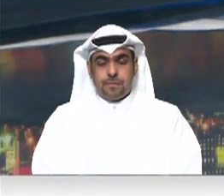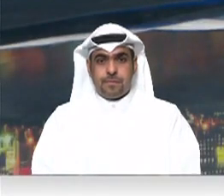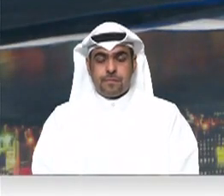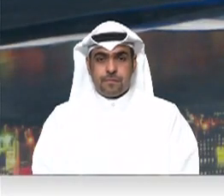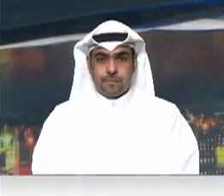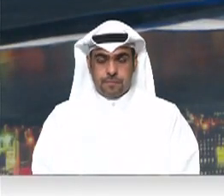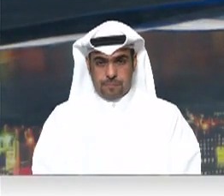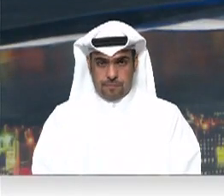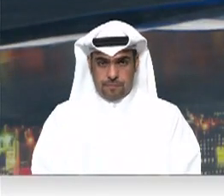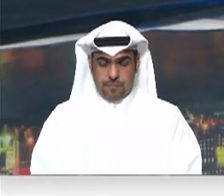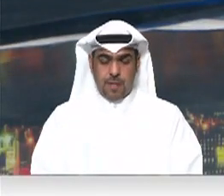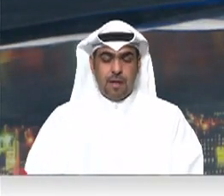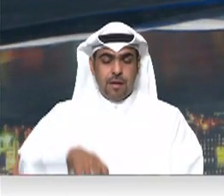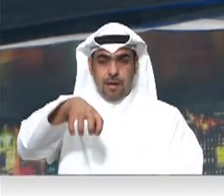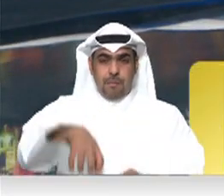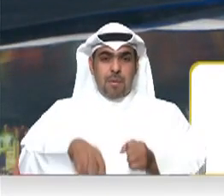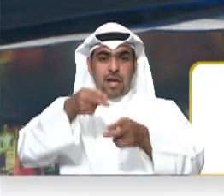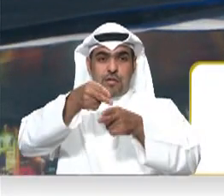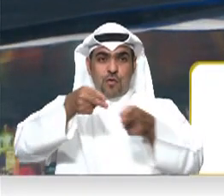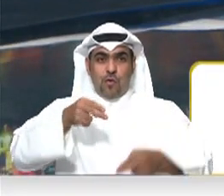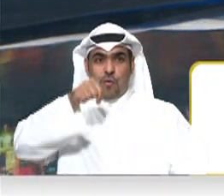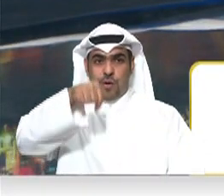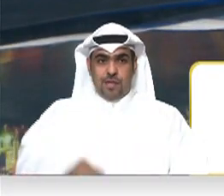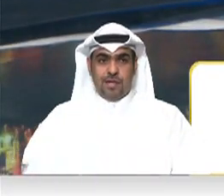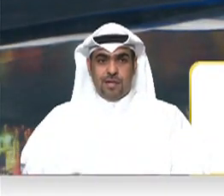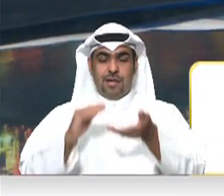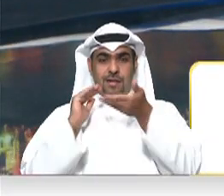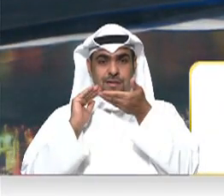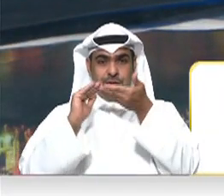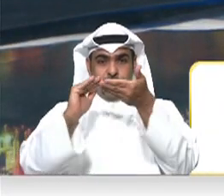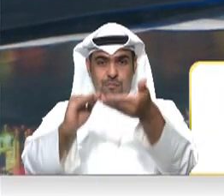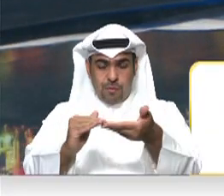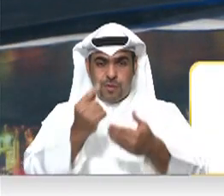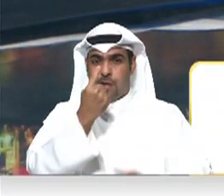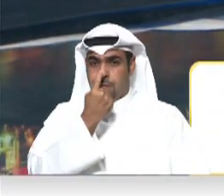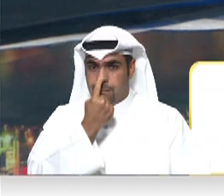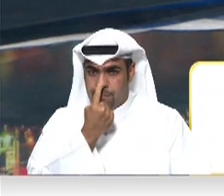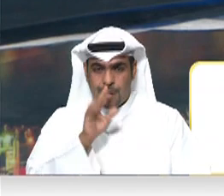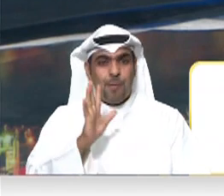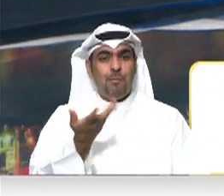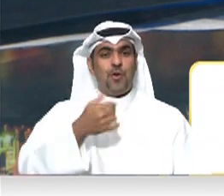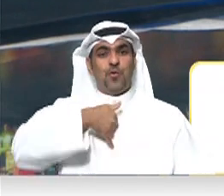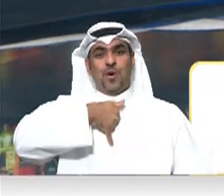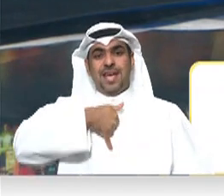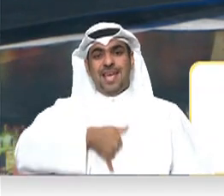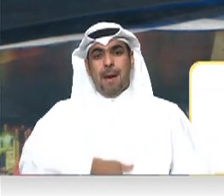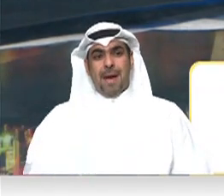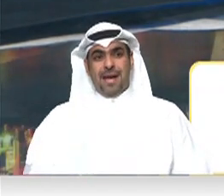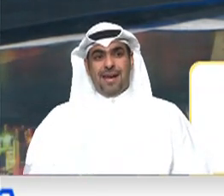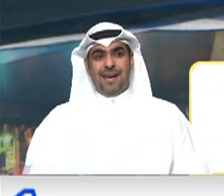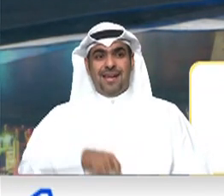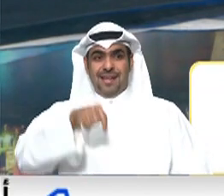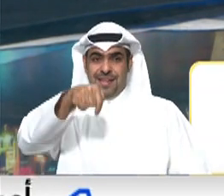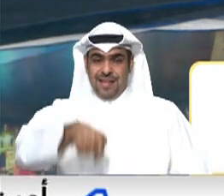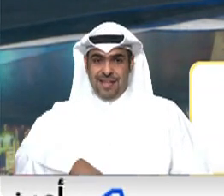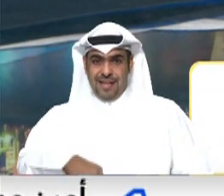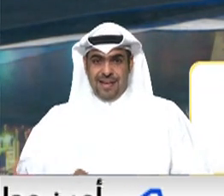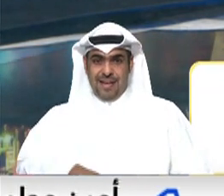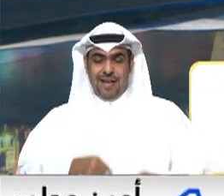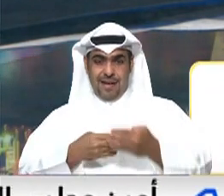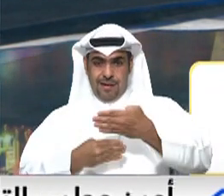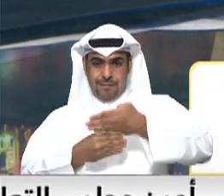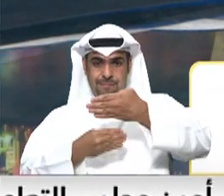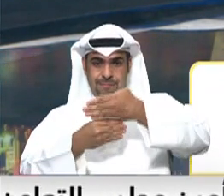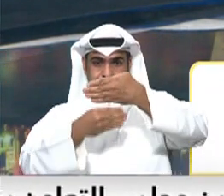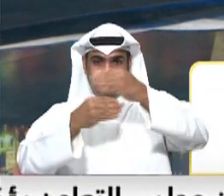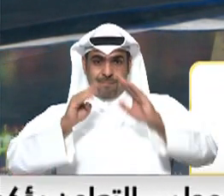تواصل أيادي الخير الكويتية أعمالها ومشاريعها الإنسانية في دعم الشعب اليمني في مختلف القطاعات وخاصة القطاع